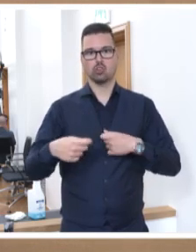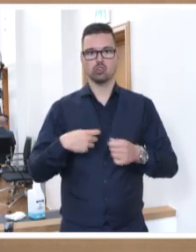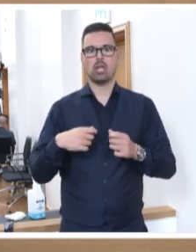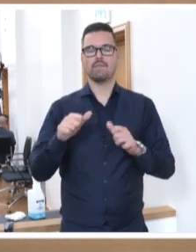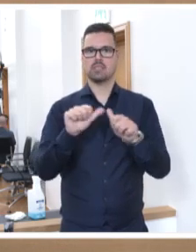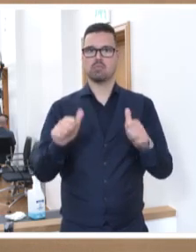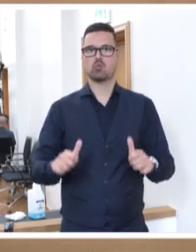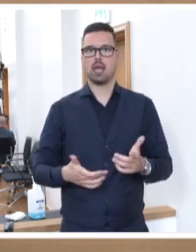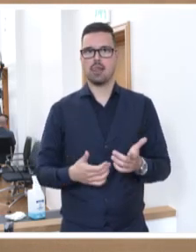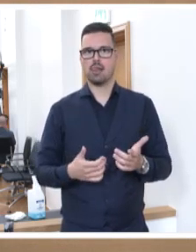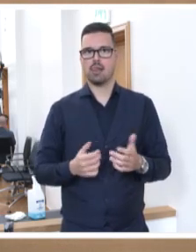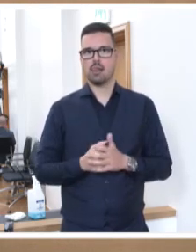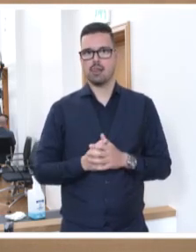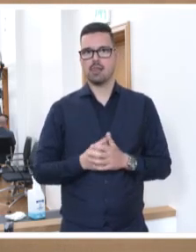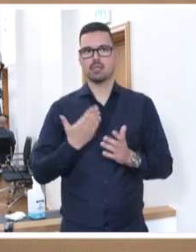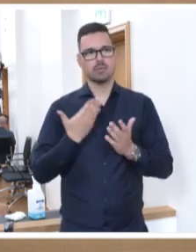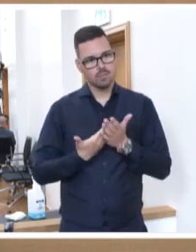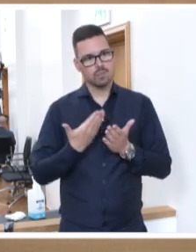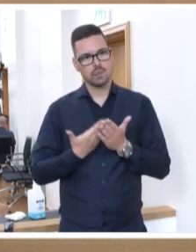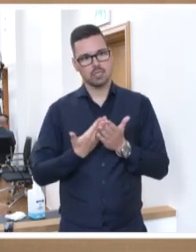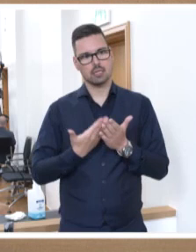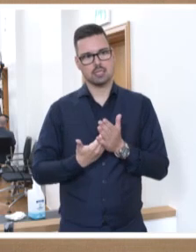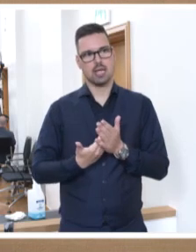macht. Deshalb wird es Sie jetzt